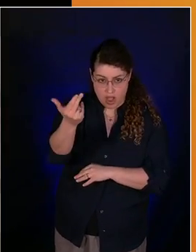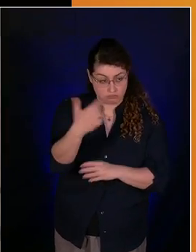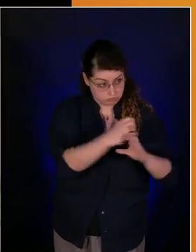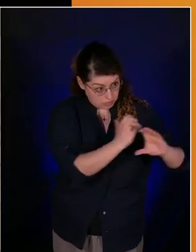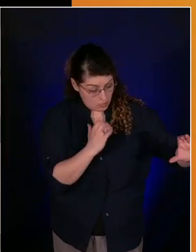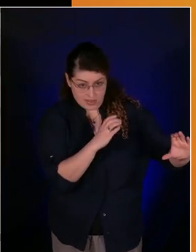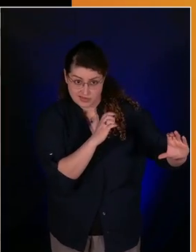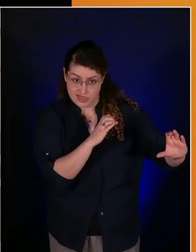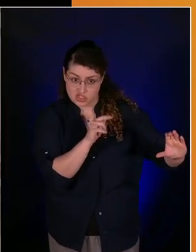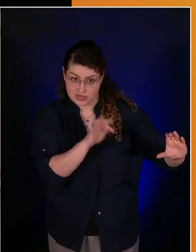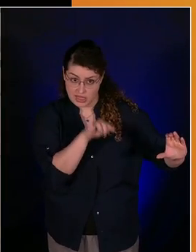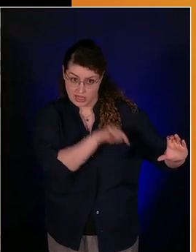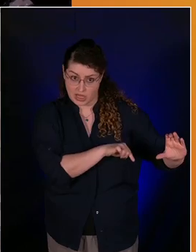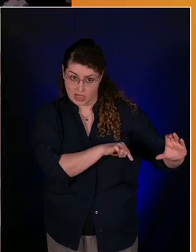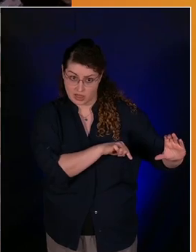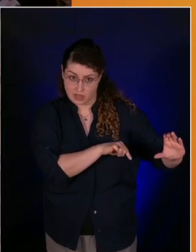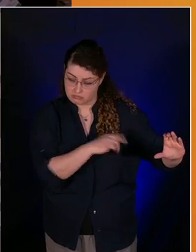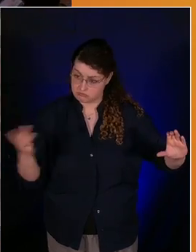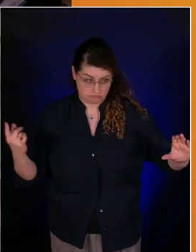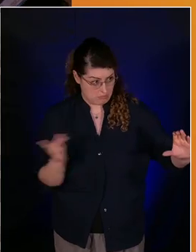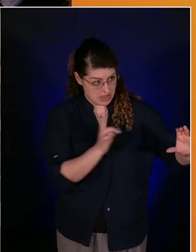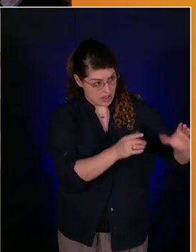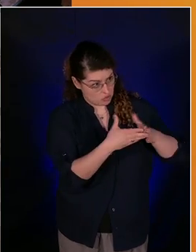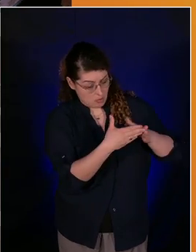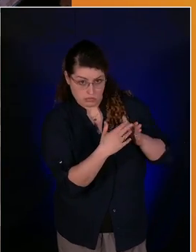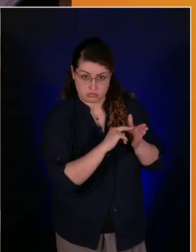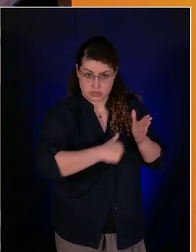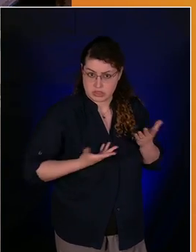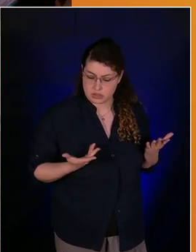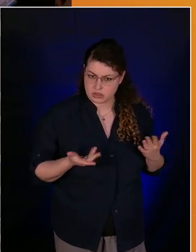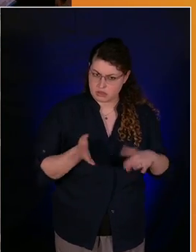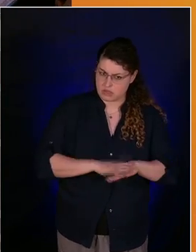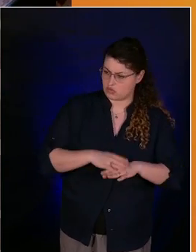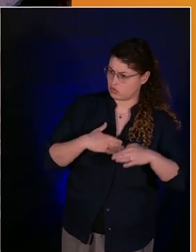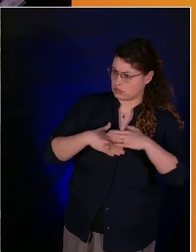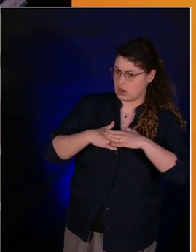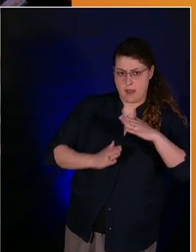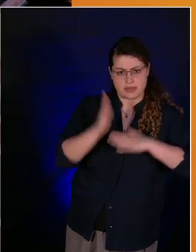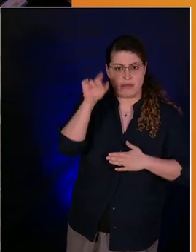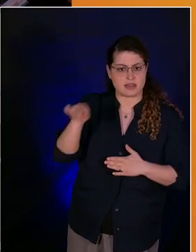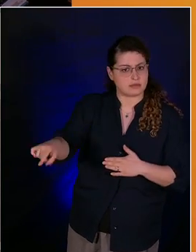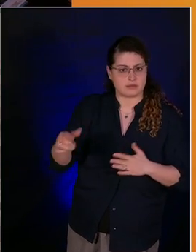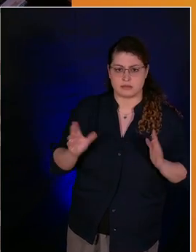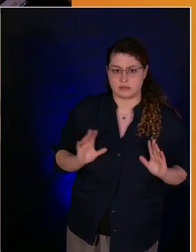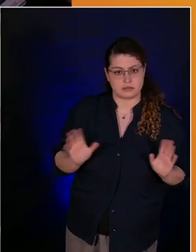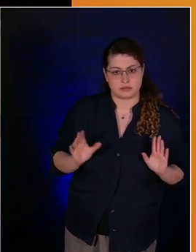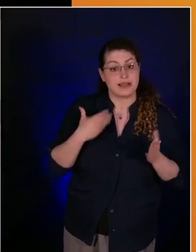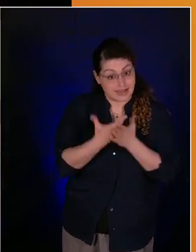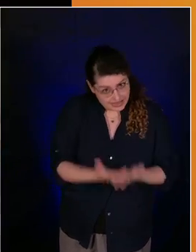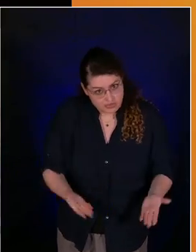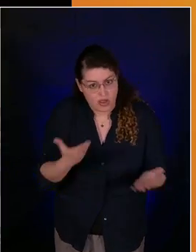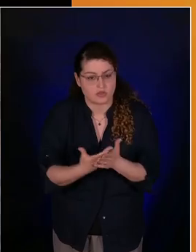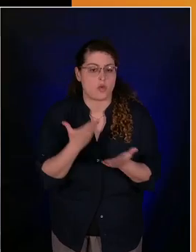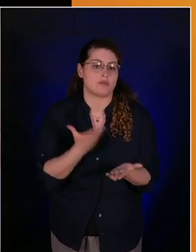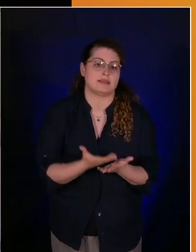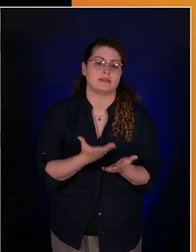CGT qui s'indique et elle mesure ainsi notre seuil de tolérance voilà la situation donc